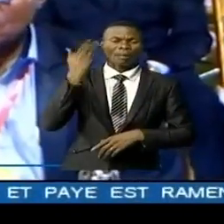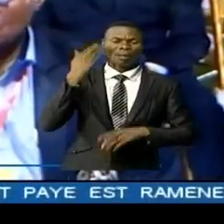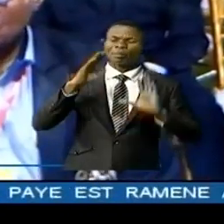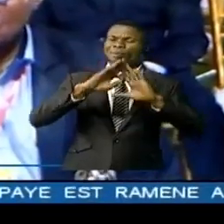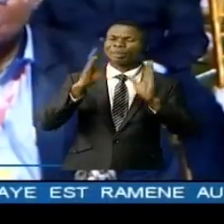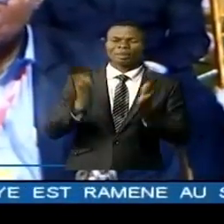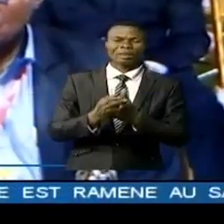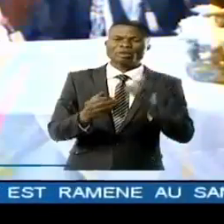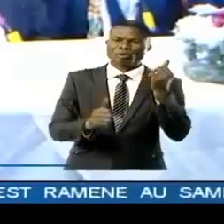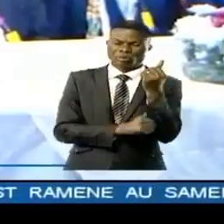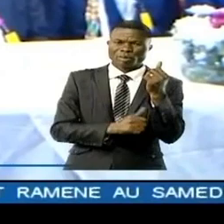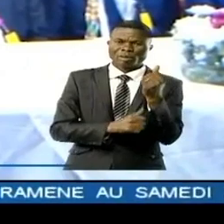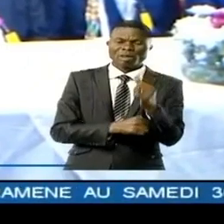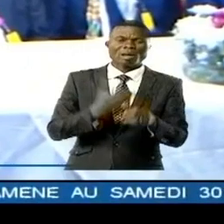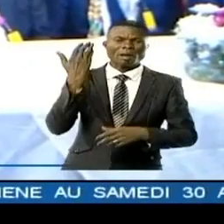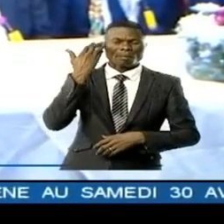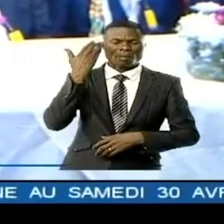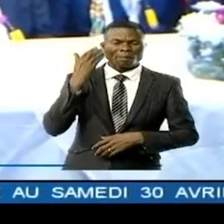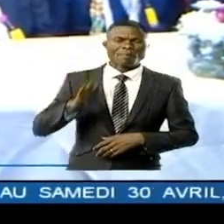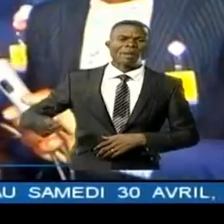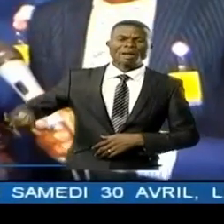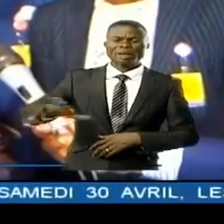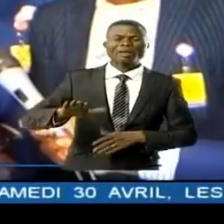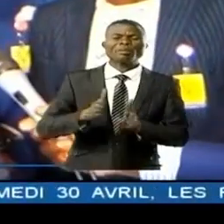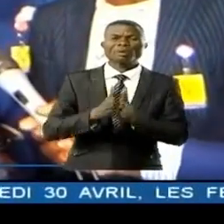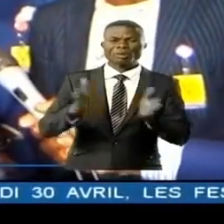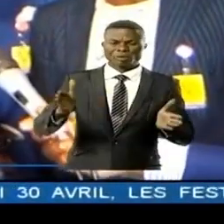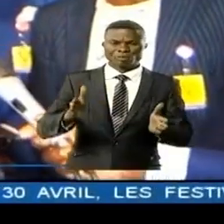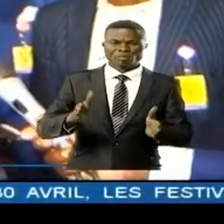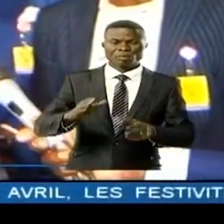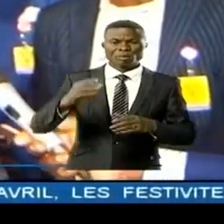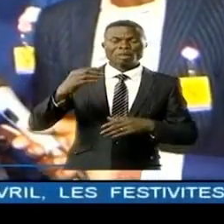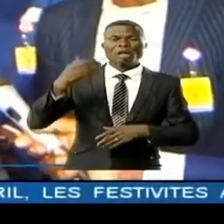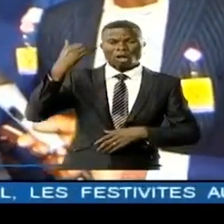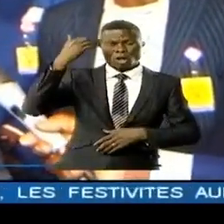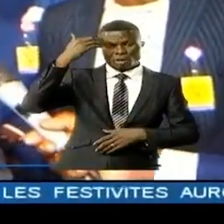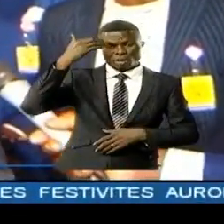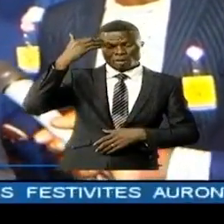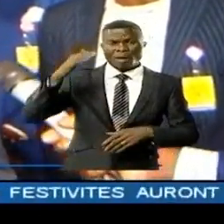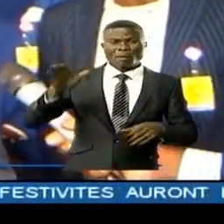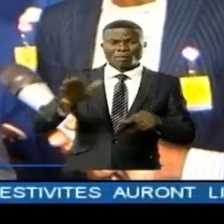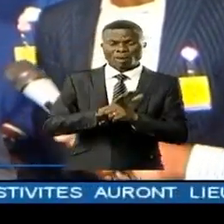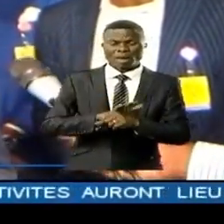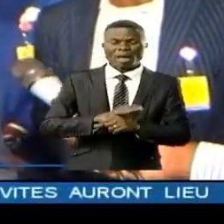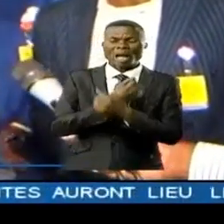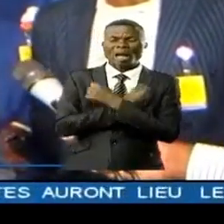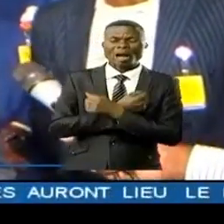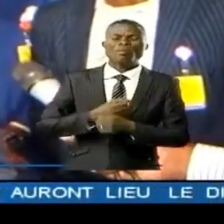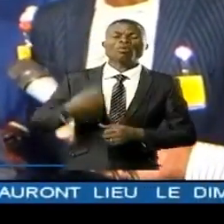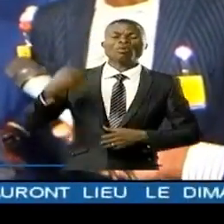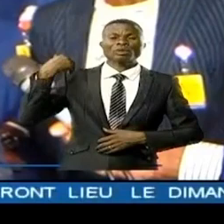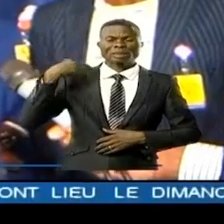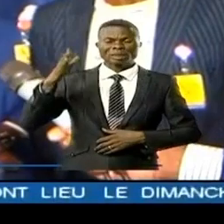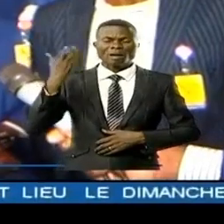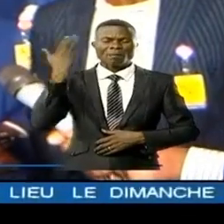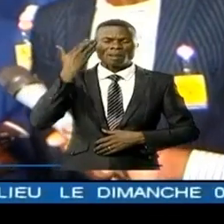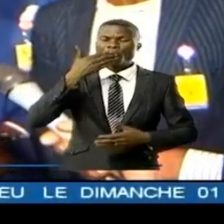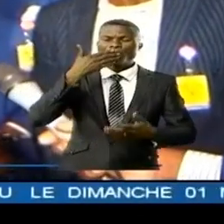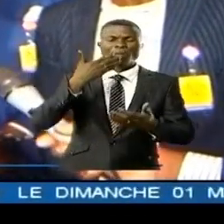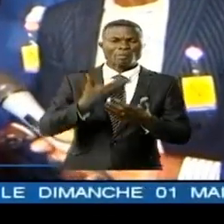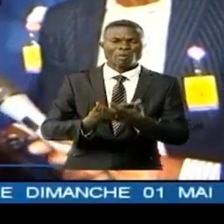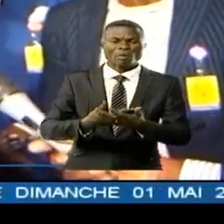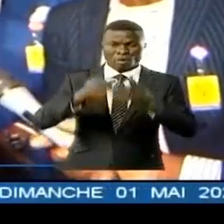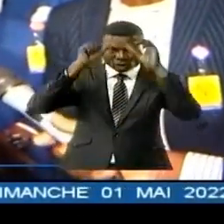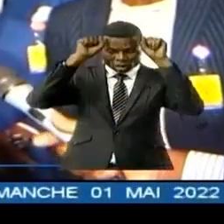tout le monde un père de la nation en homme d'état et surtout un bon parent il a dit